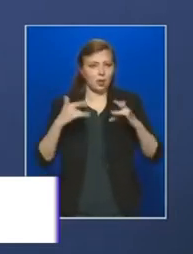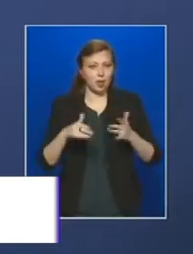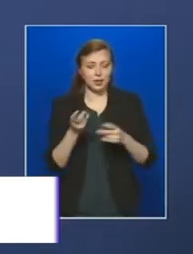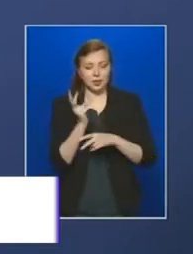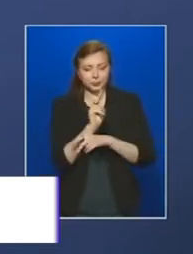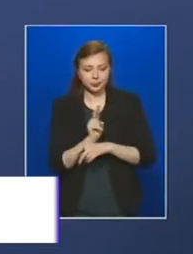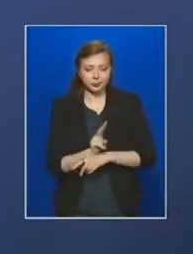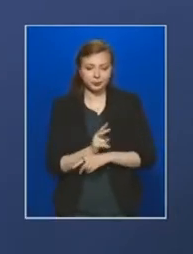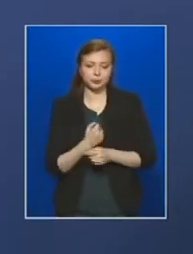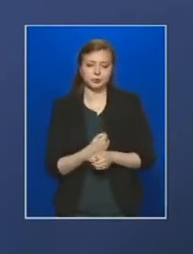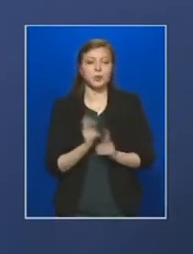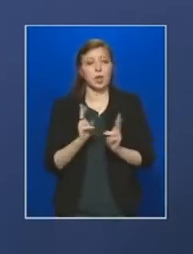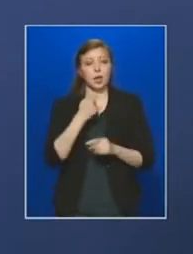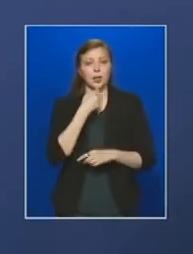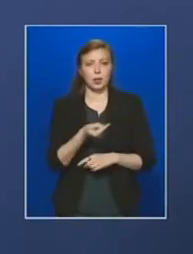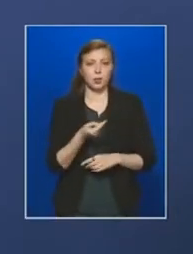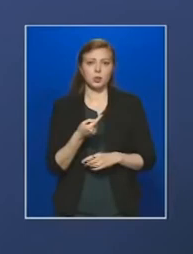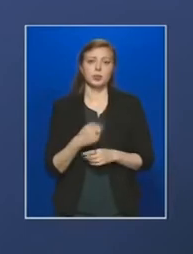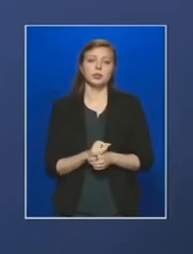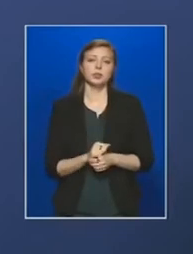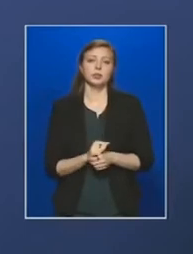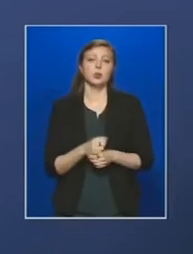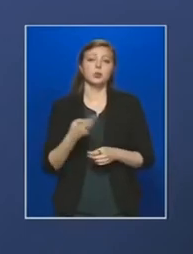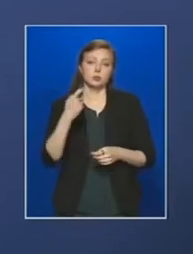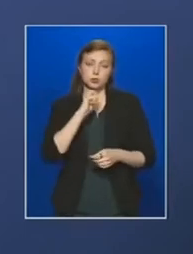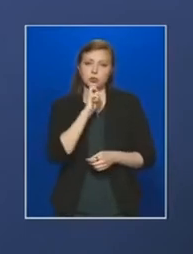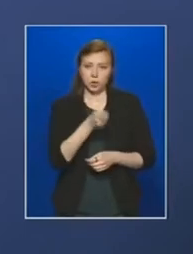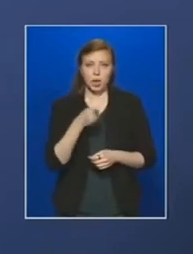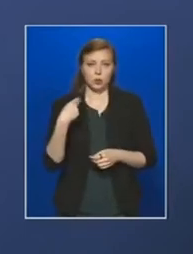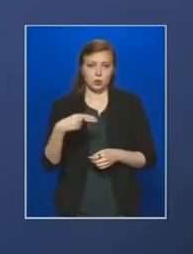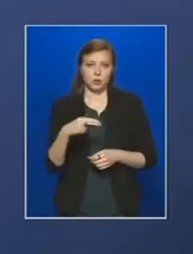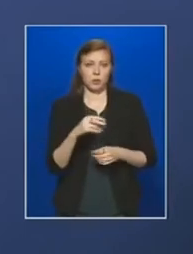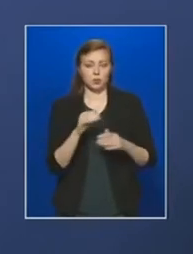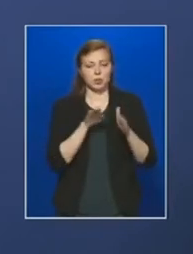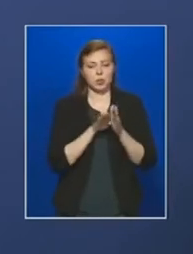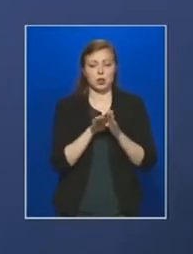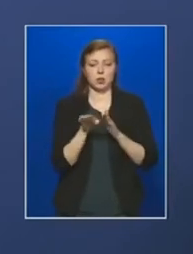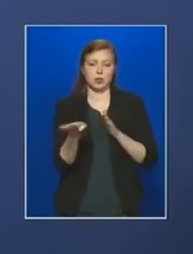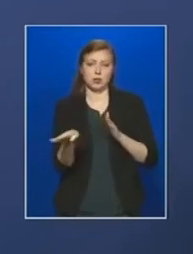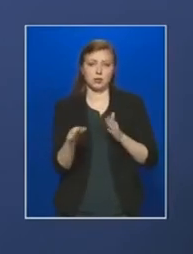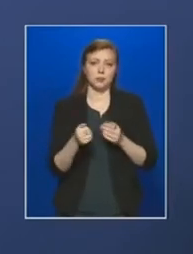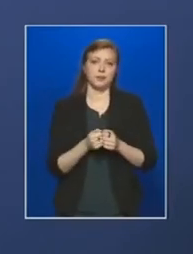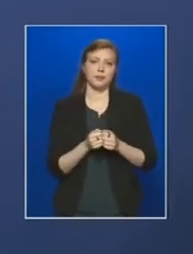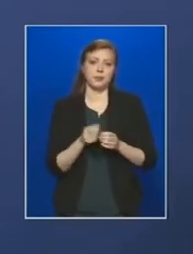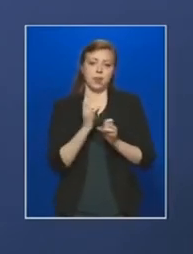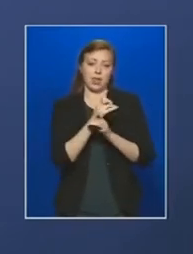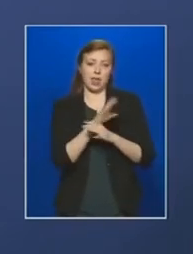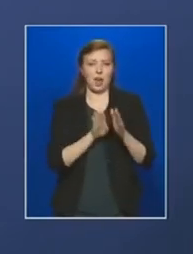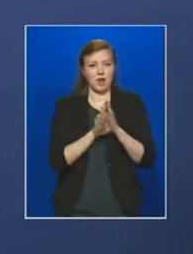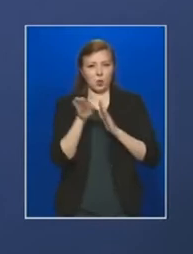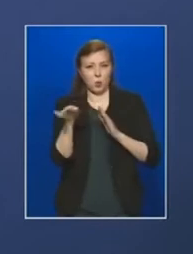elmondhatjuk azt, hogy továbbra is sikerül laposan, alacsonyan tartani a